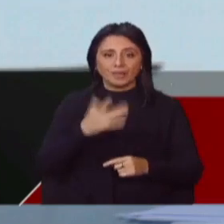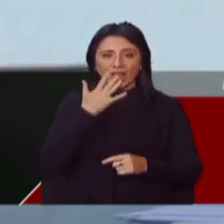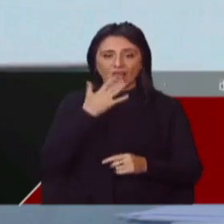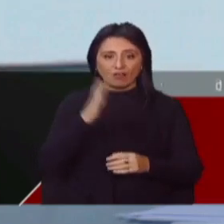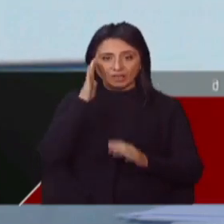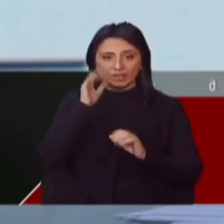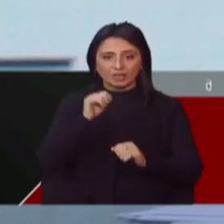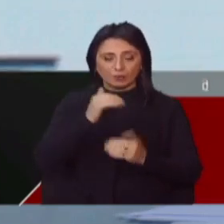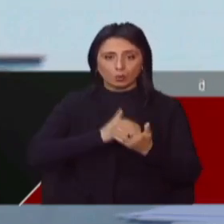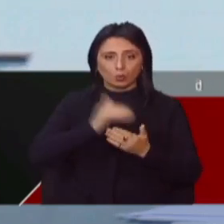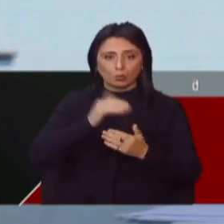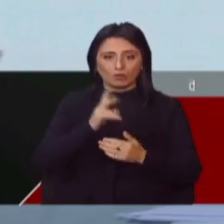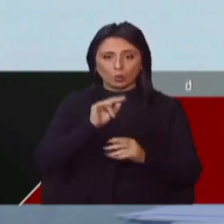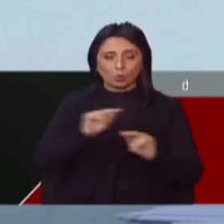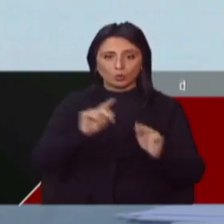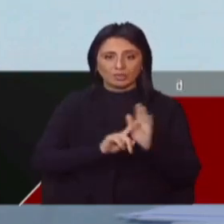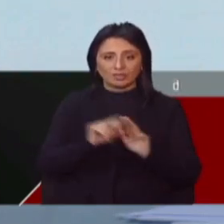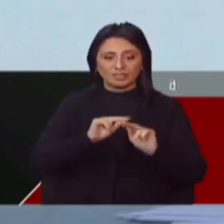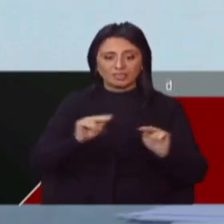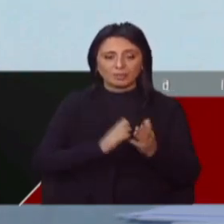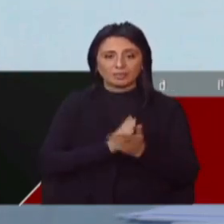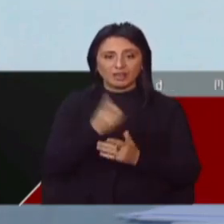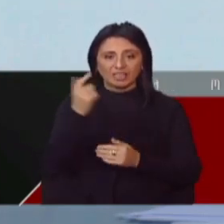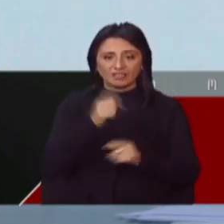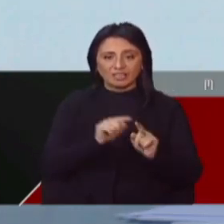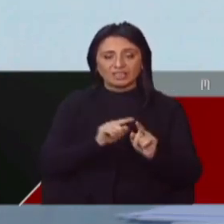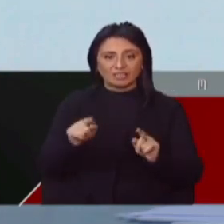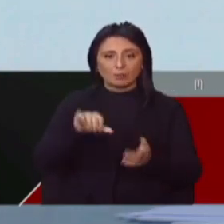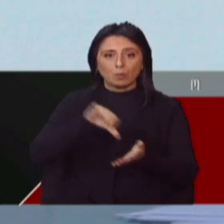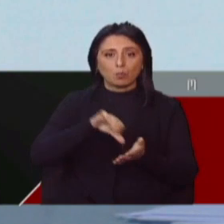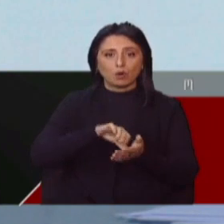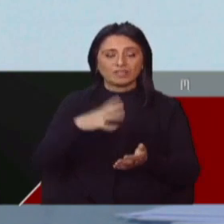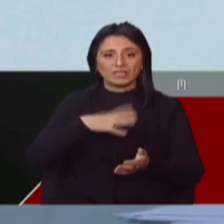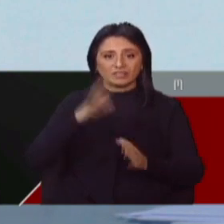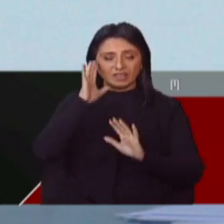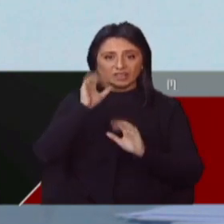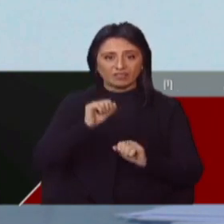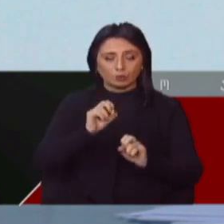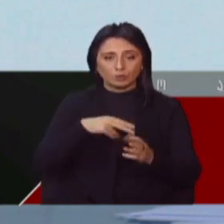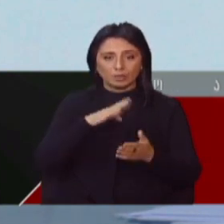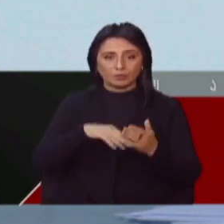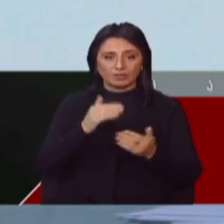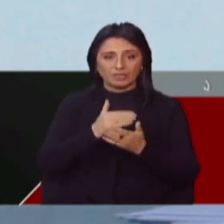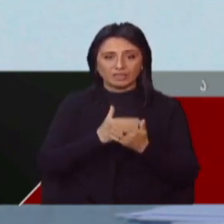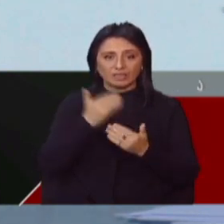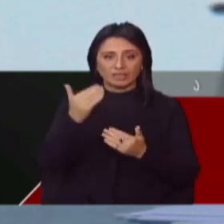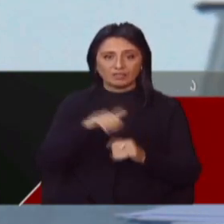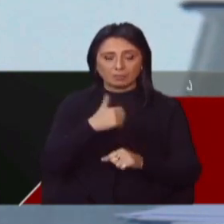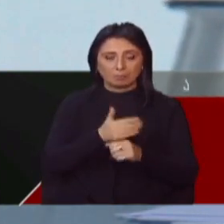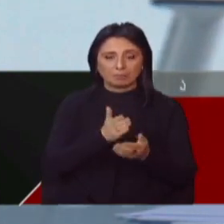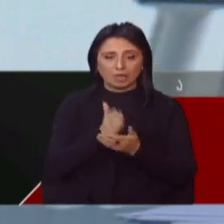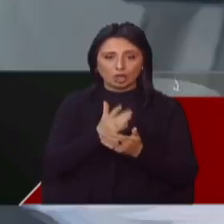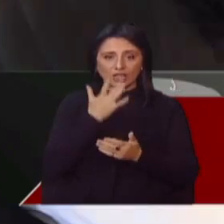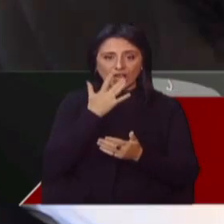ეროვნული თავდაცვის უმაღლესი კურსი დაიწყო სემინარის ფარგლებში ერთი კვირის განმავლობაში მონაწილეები საქართველოს თავდაცვისა და უსაფრთხოების სისტემების